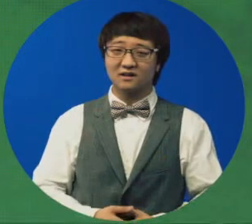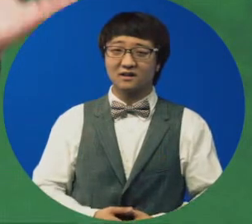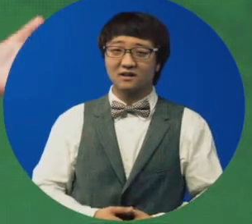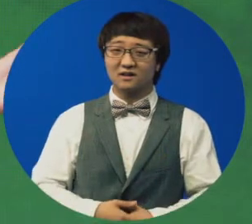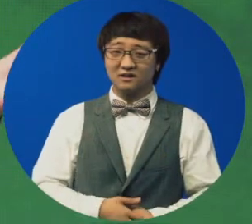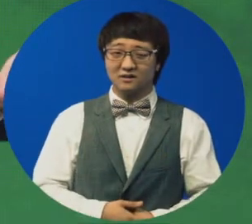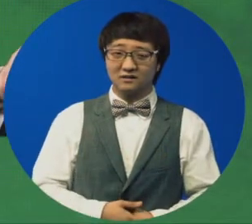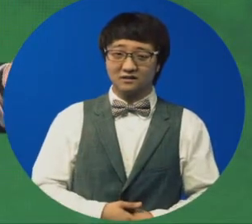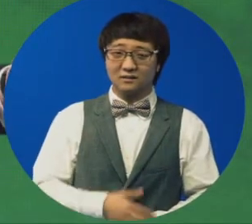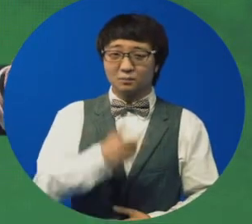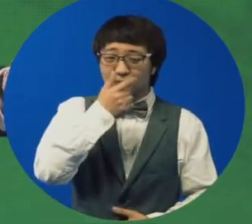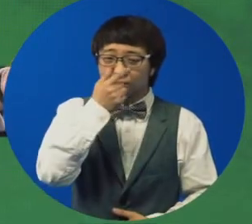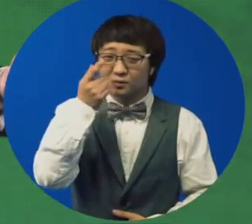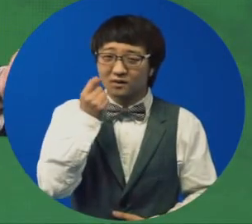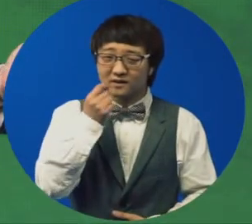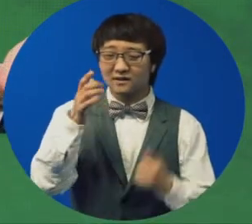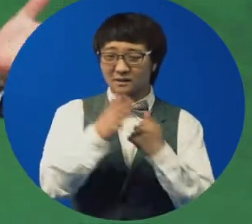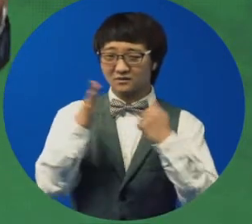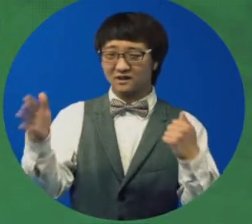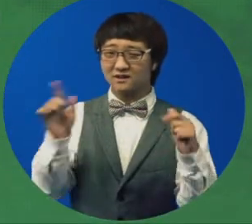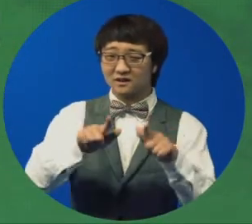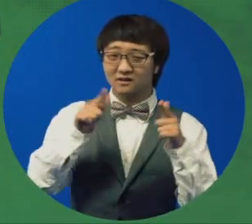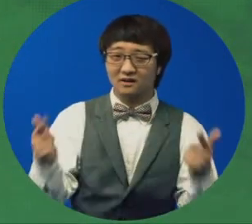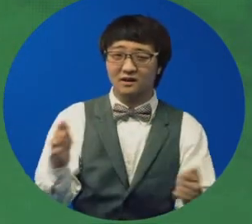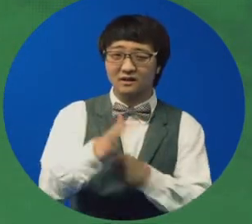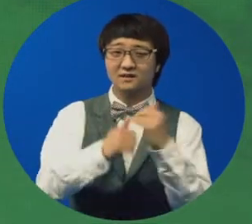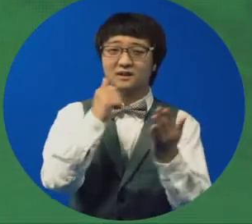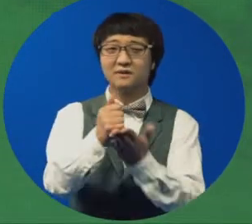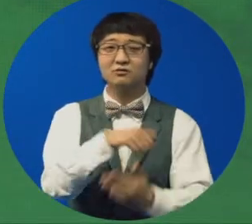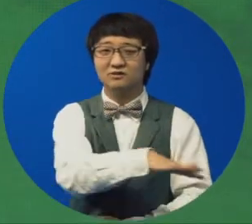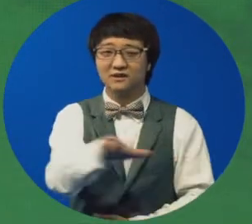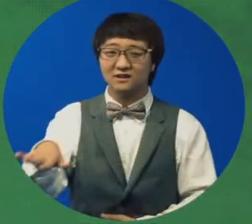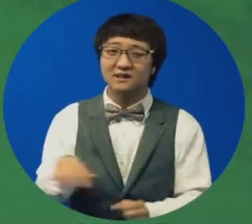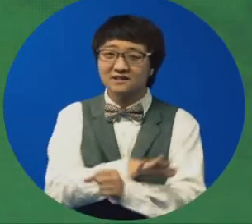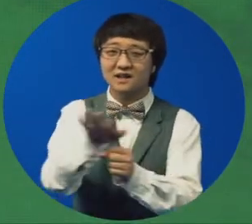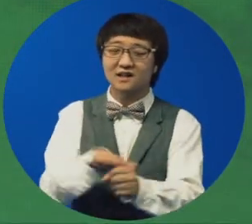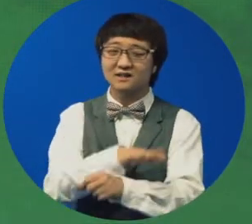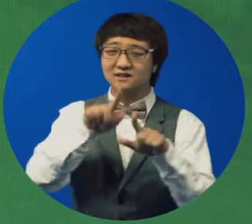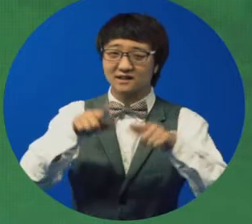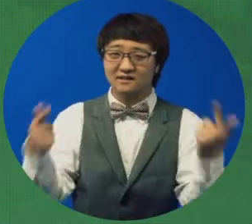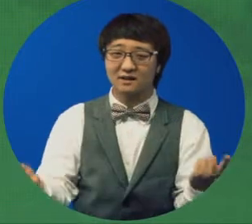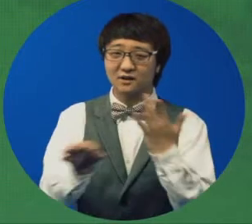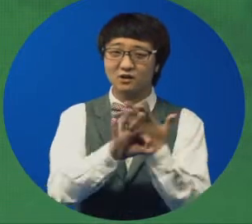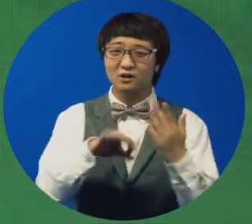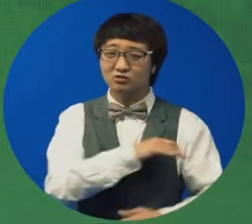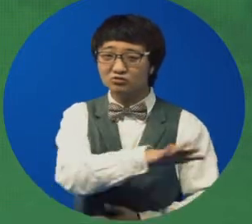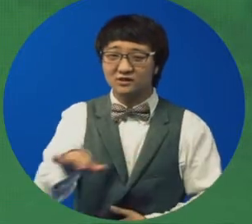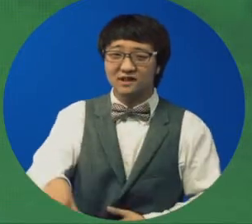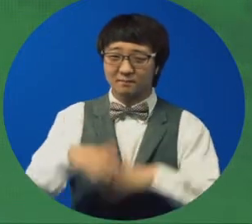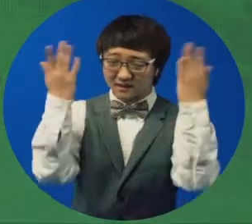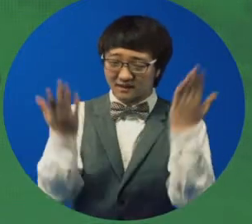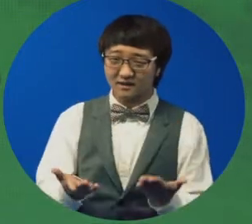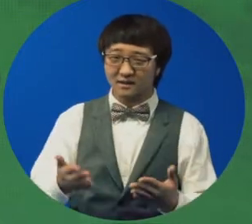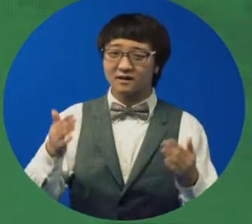하나님이 부족하기 때문이 아닙니다. 하나님이 우리를 사랑하시지 않는다면 우리를 받아야 될 이유가 하나도